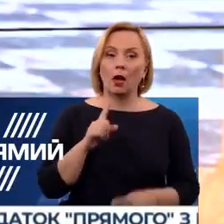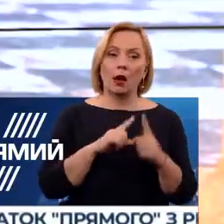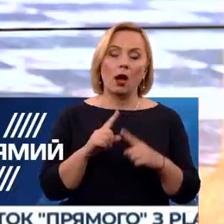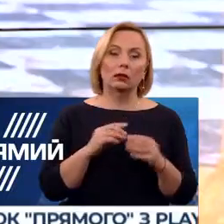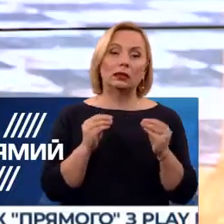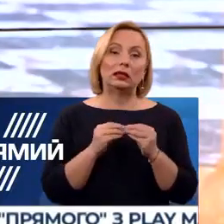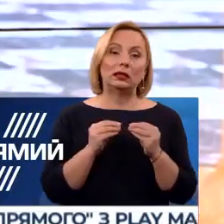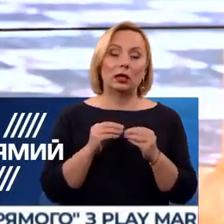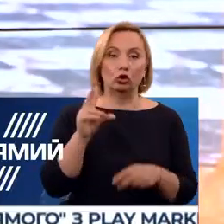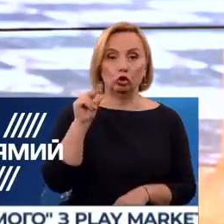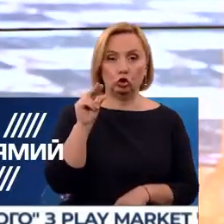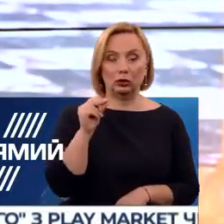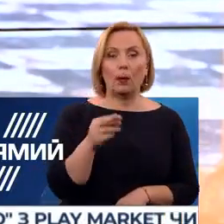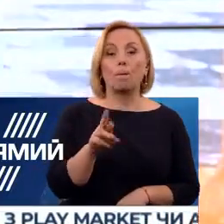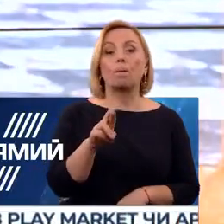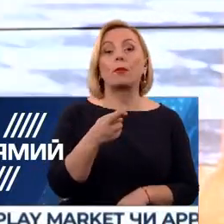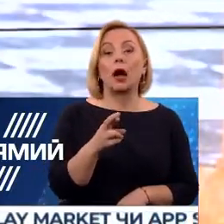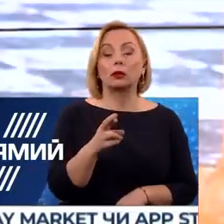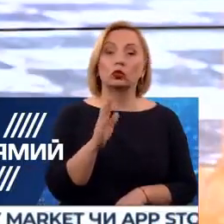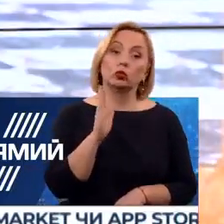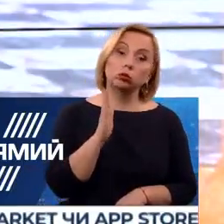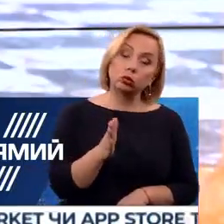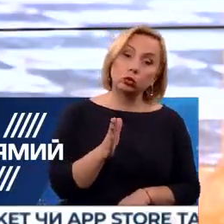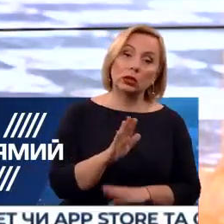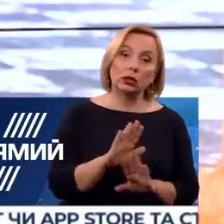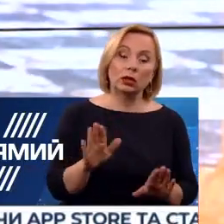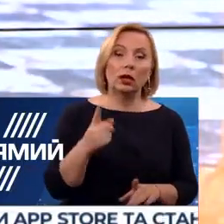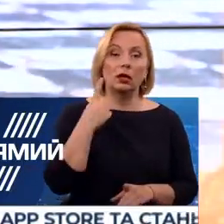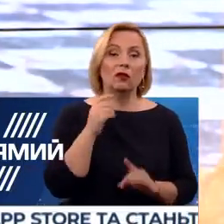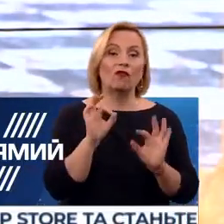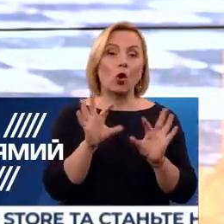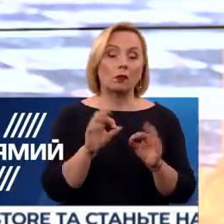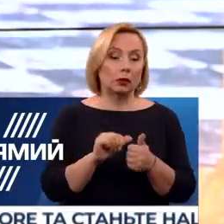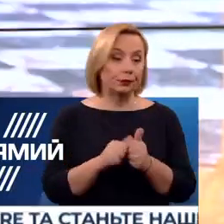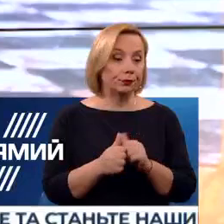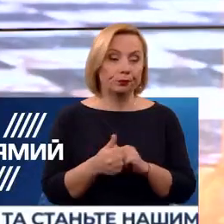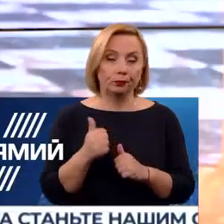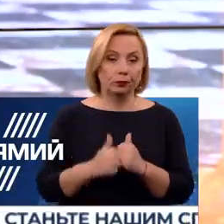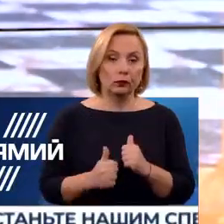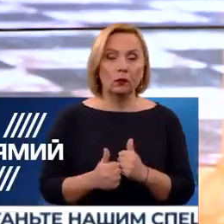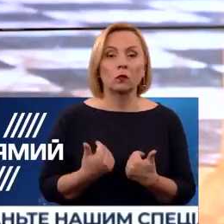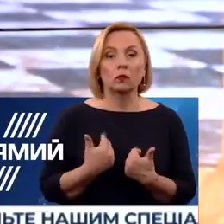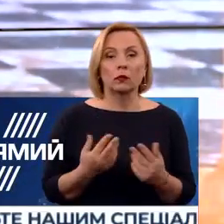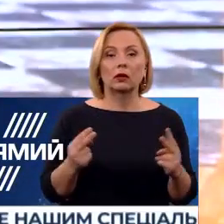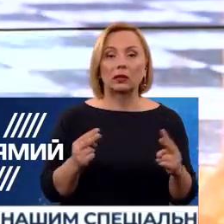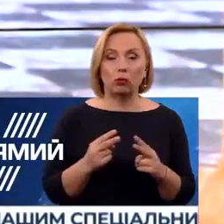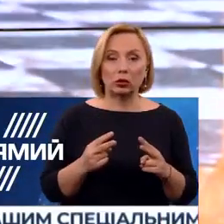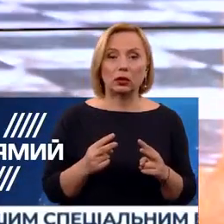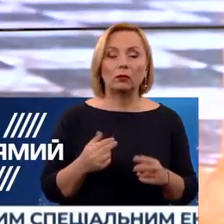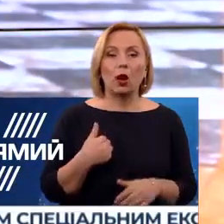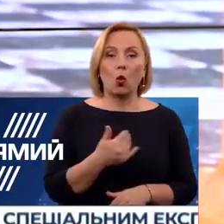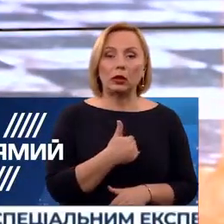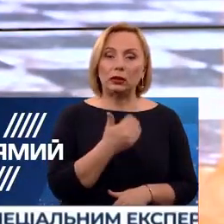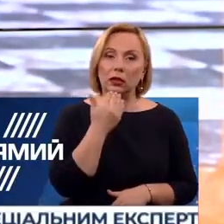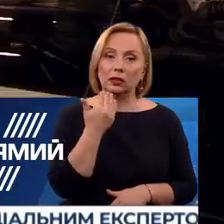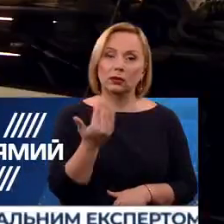числа, це п'ятниця, на позачерговому засіданні. Буде чи ні, зрештою, інформація міняється кожні півдня, ми спостерігаємо, але я все ж таки б хотіла запитати про